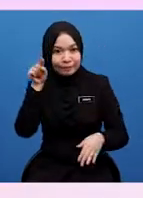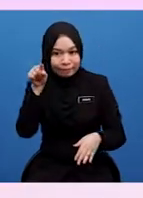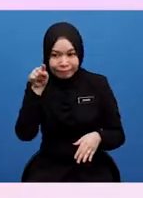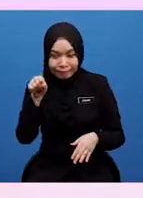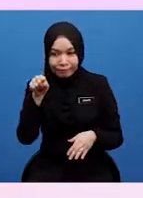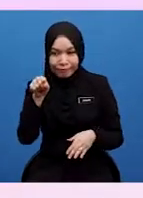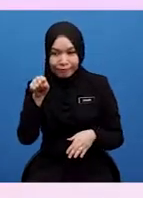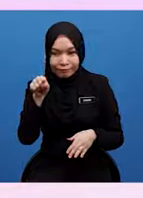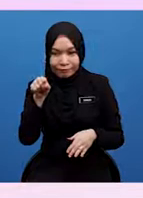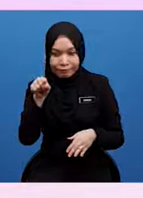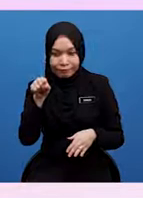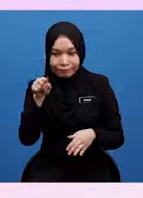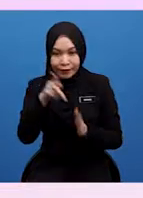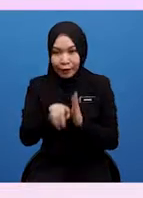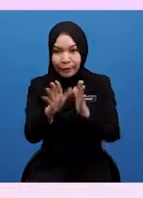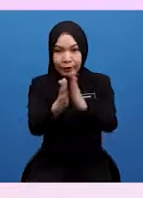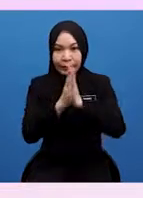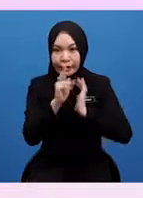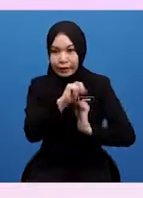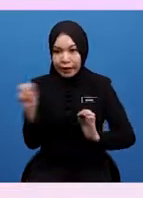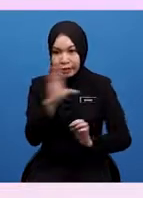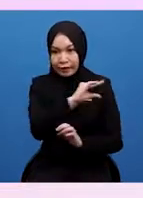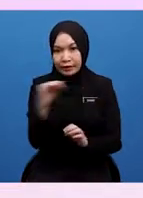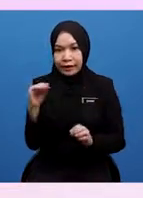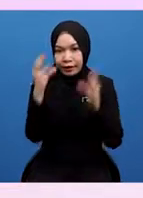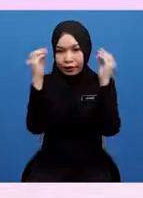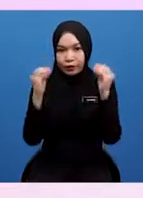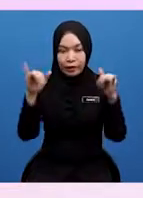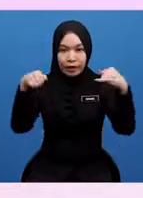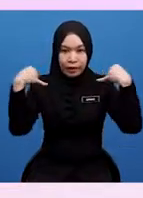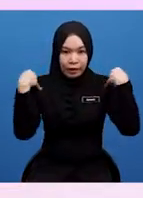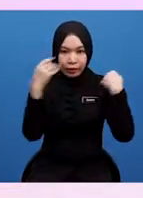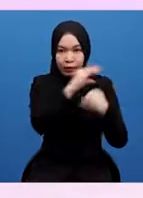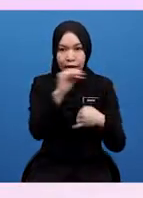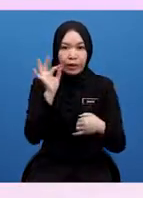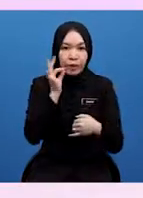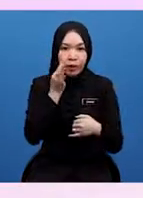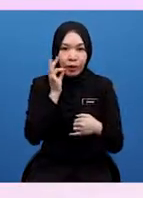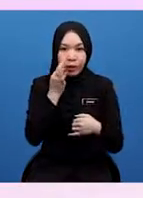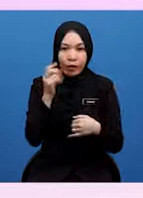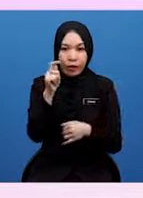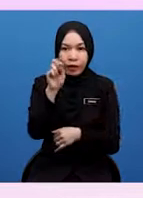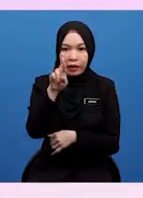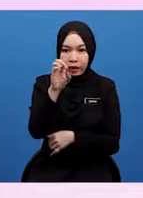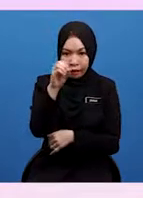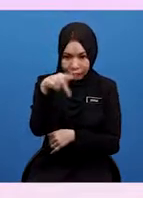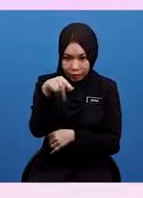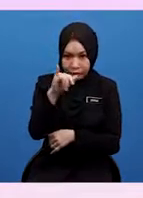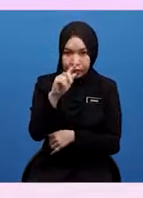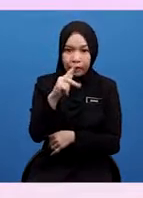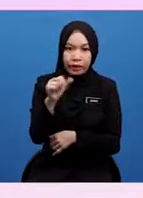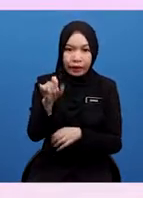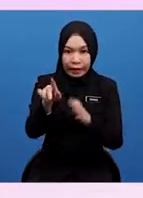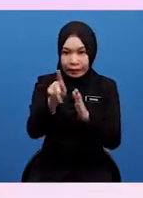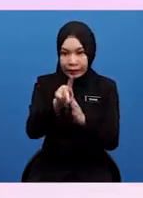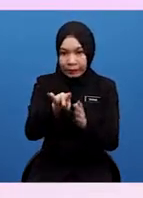bertindih, permintaan dan nilai import buah-buahan tropika terpilih pada tahun 2011